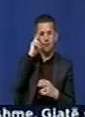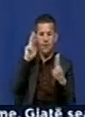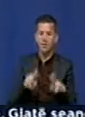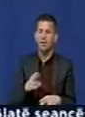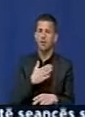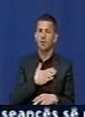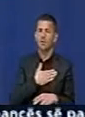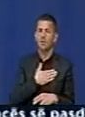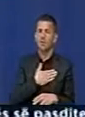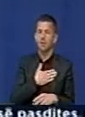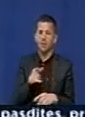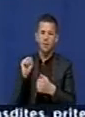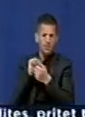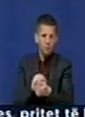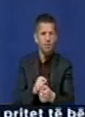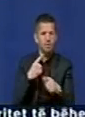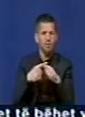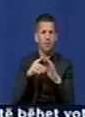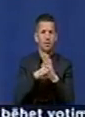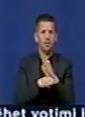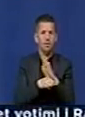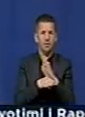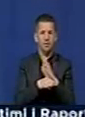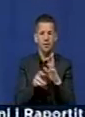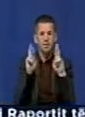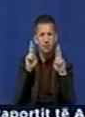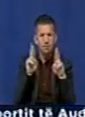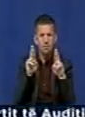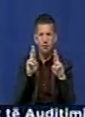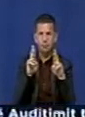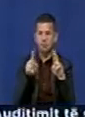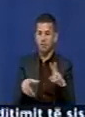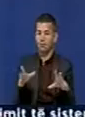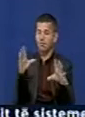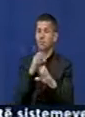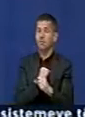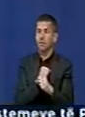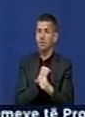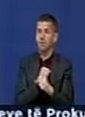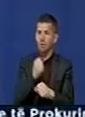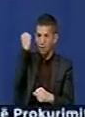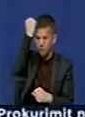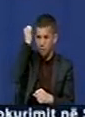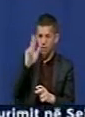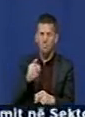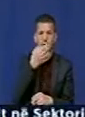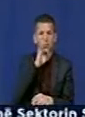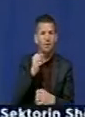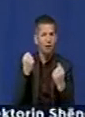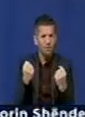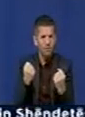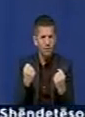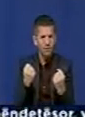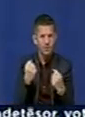jonë është edhe historike edhe ligjore. Kam shpresë që edhe pas këtij procesi Kosova do dalë edhe më fort se sa